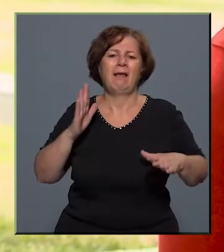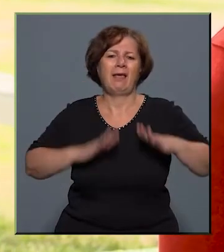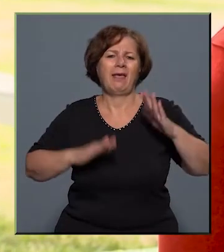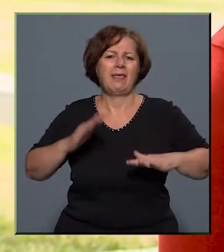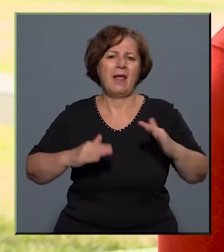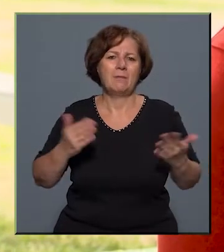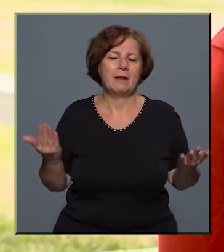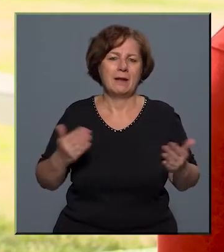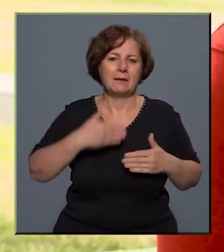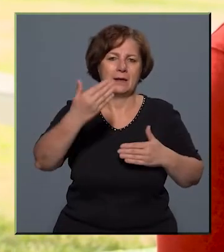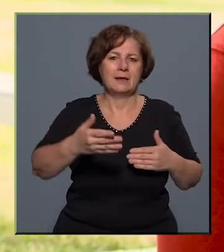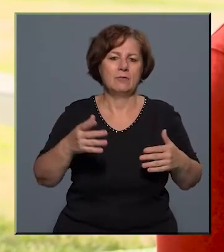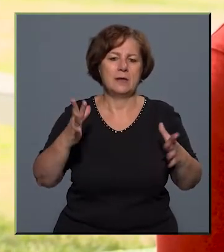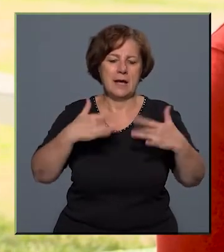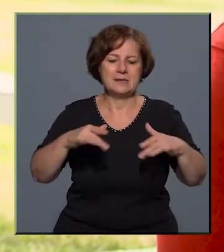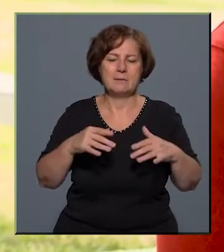komfortzónánkon kívüli helyzetben, a pánik.